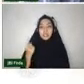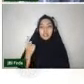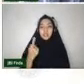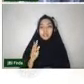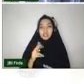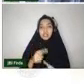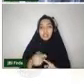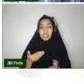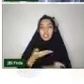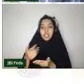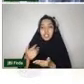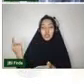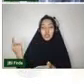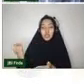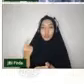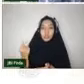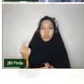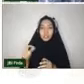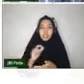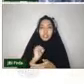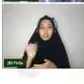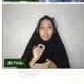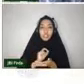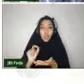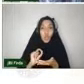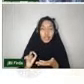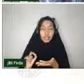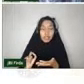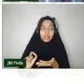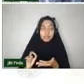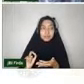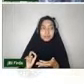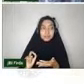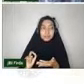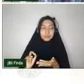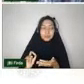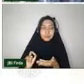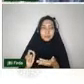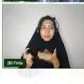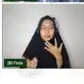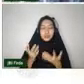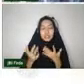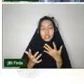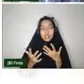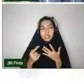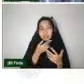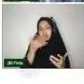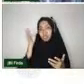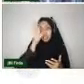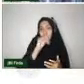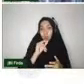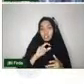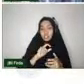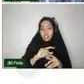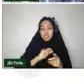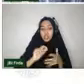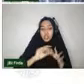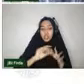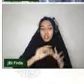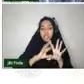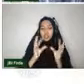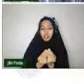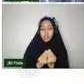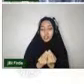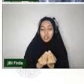itu, seperti sekolah-sekolah itu yang mungkin kan sebagaimana kita ketahui, sekolah inklusi itu kan ada hanya